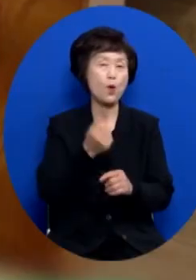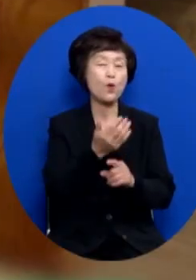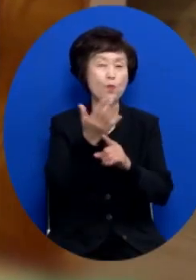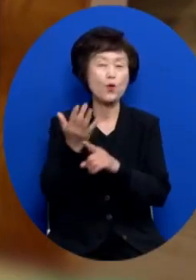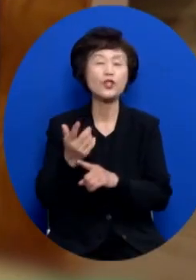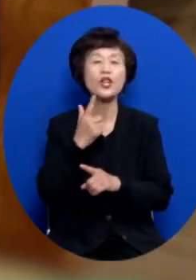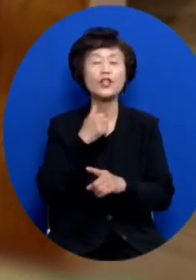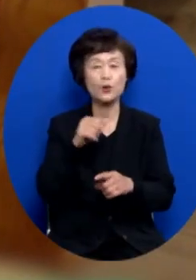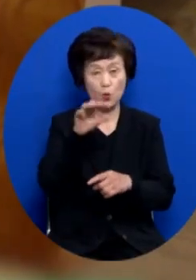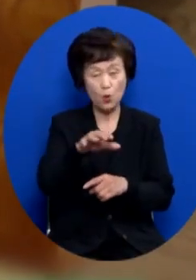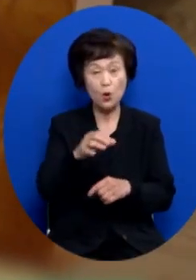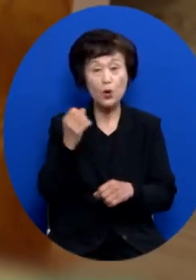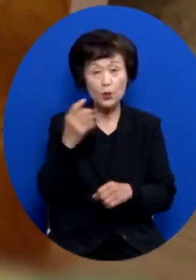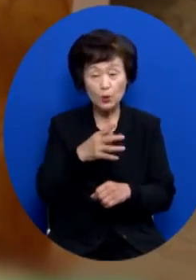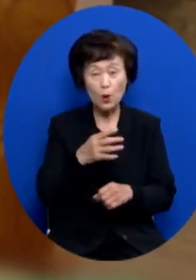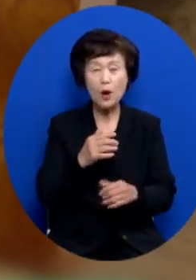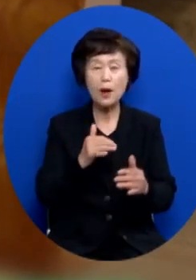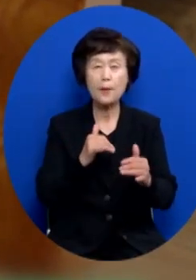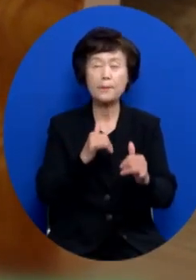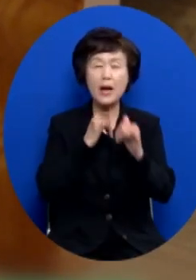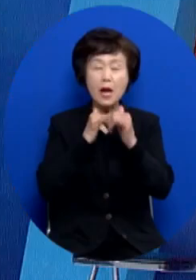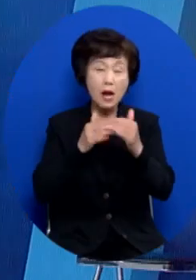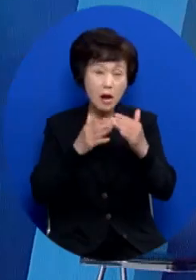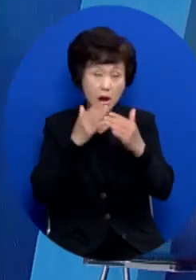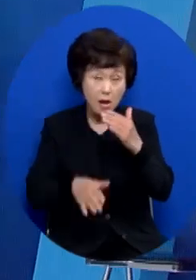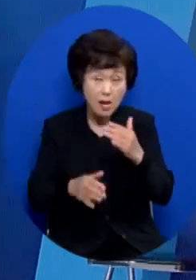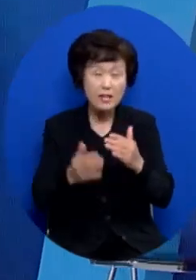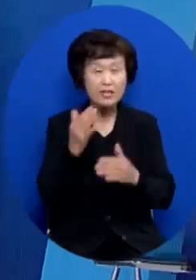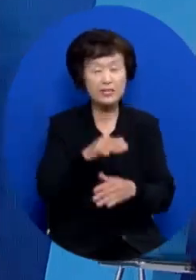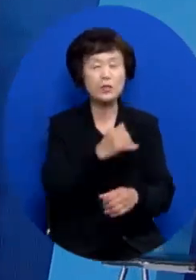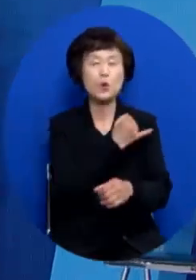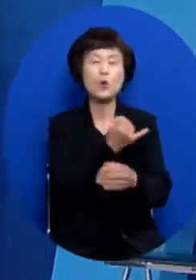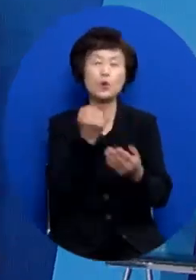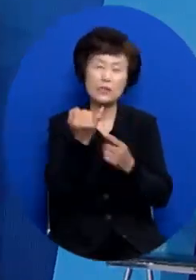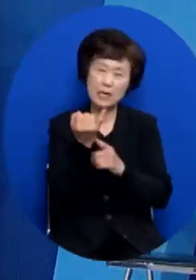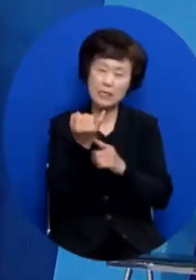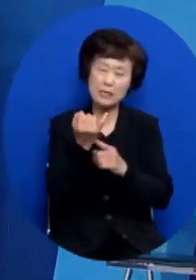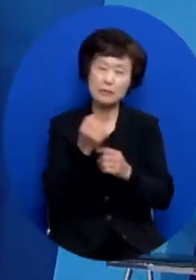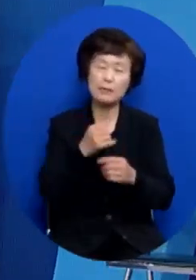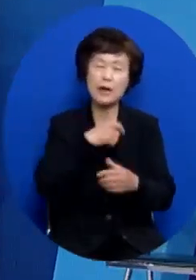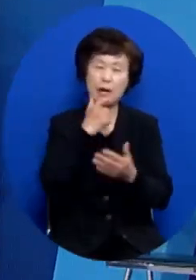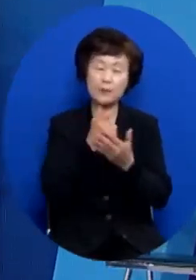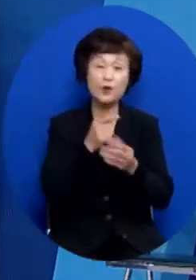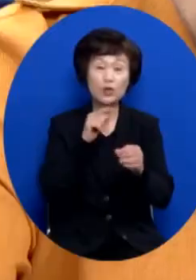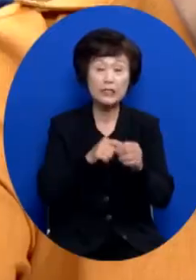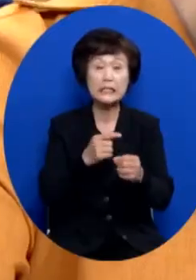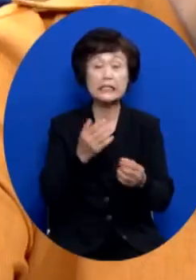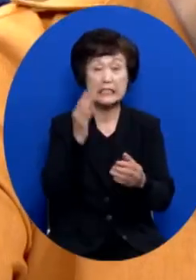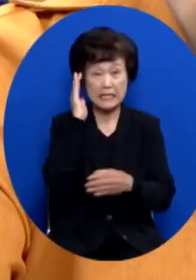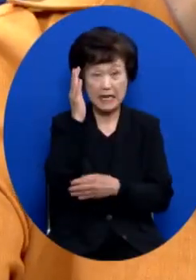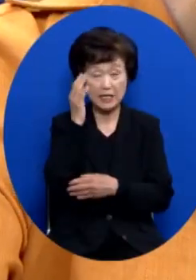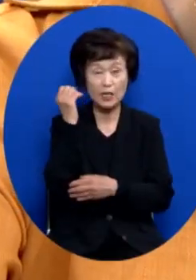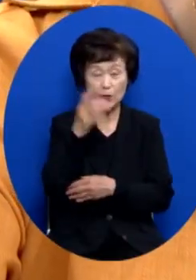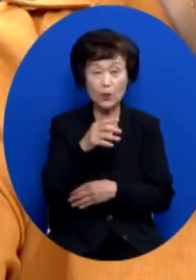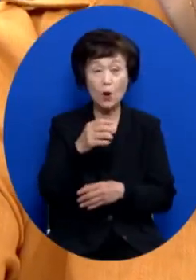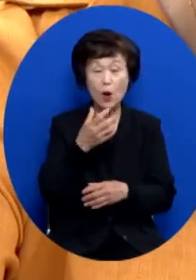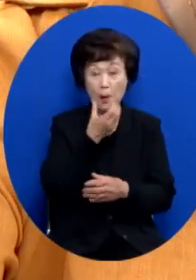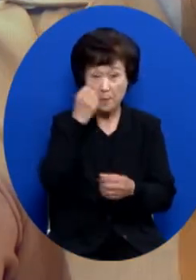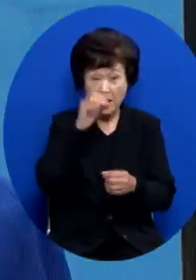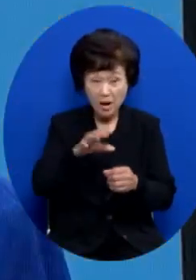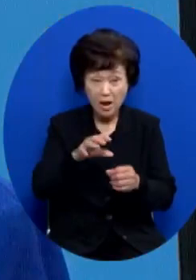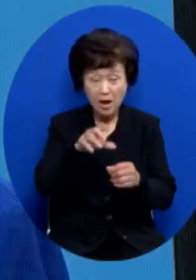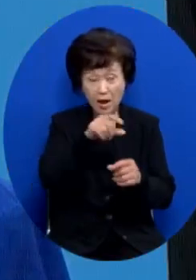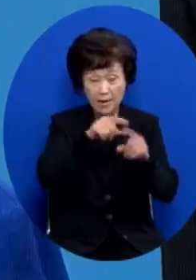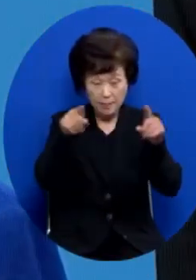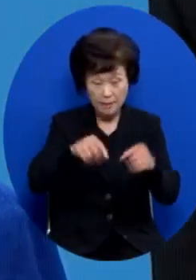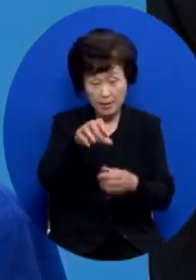은혜로 새 삶을 살고 있는 김효숙 권사의 이야기, 폐지 줍는 일로 CTS에 1,000만 원을 후원한 정경삼 장로와 임원복